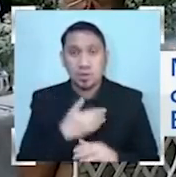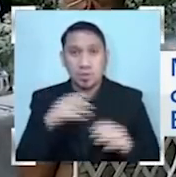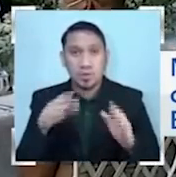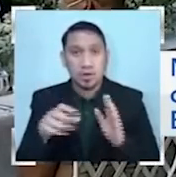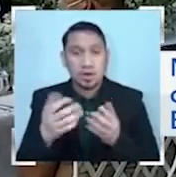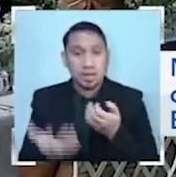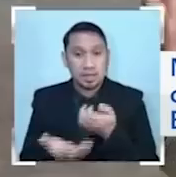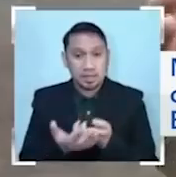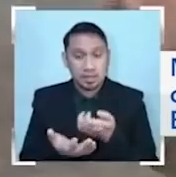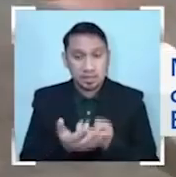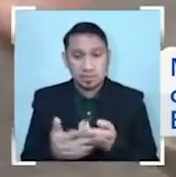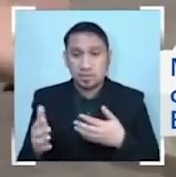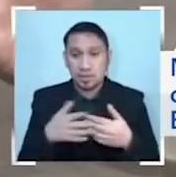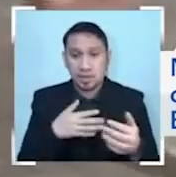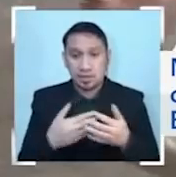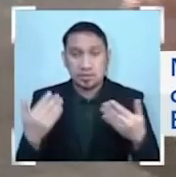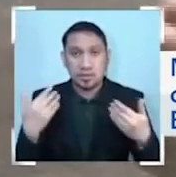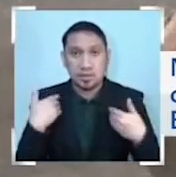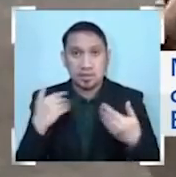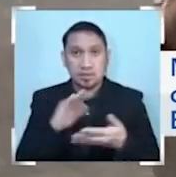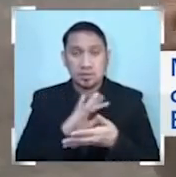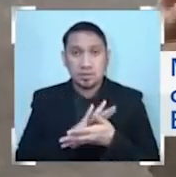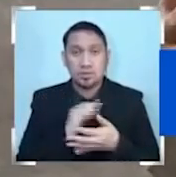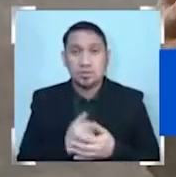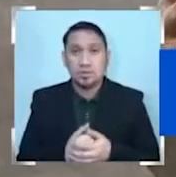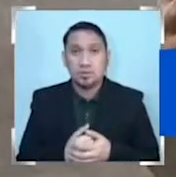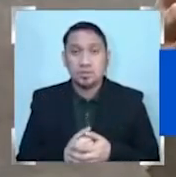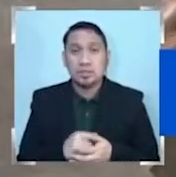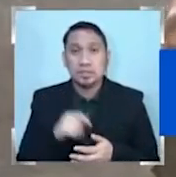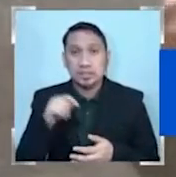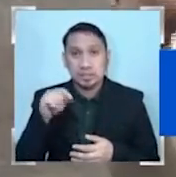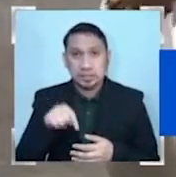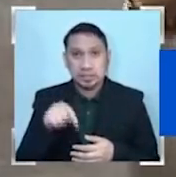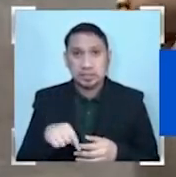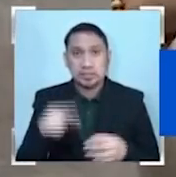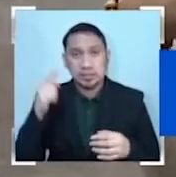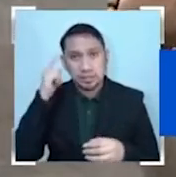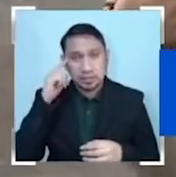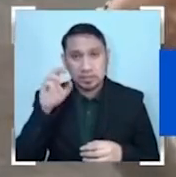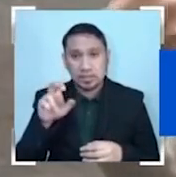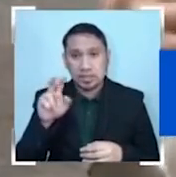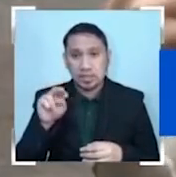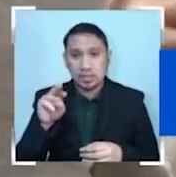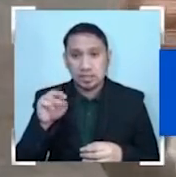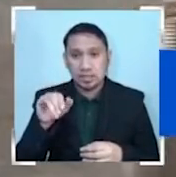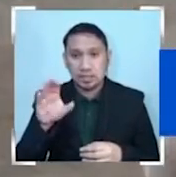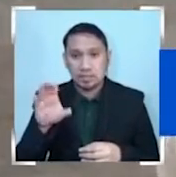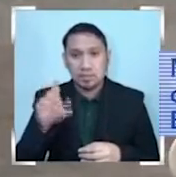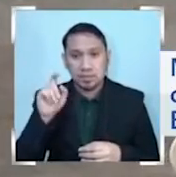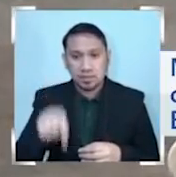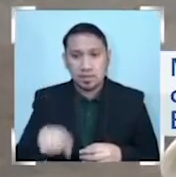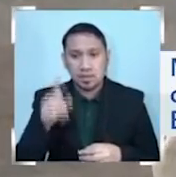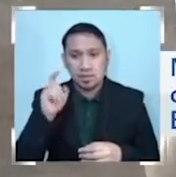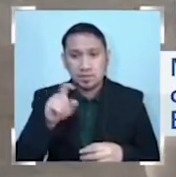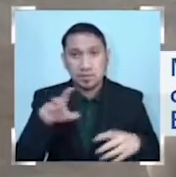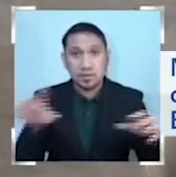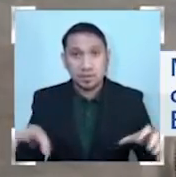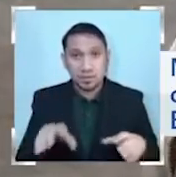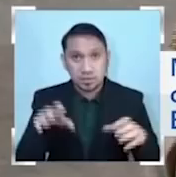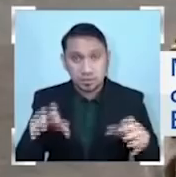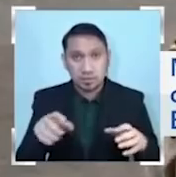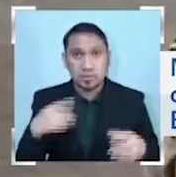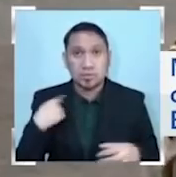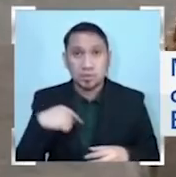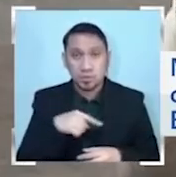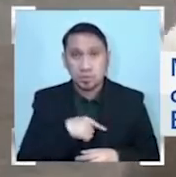ng pandemya. Let's just treat this as an endemic. Kasi kailangan mabilis na ang kilos natin, mahanapan natin ng tunay